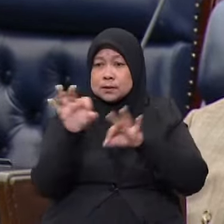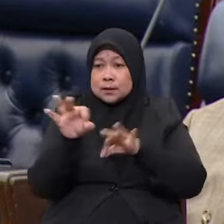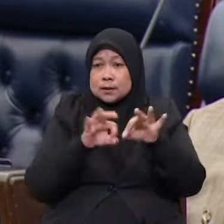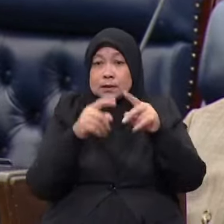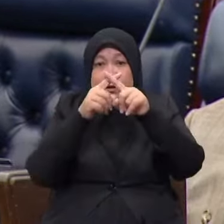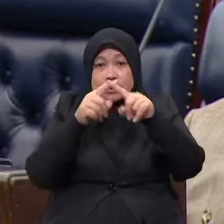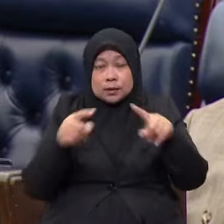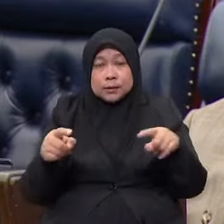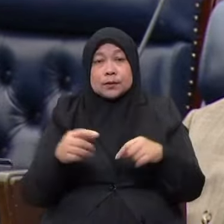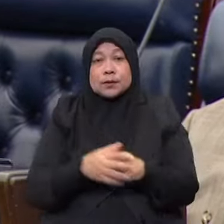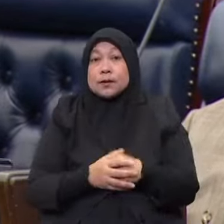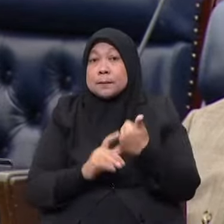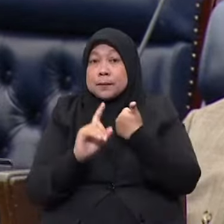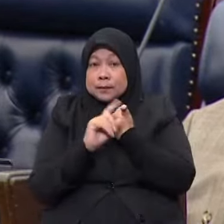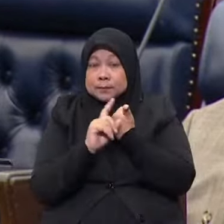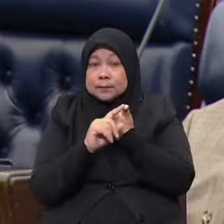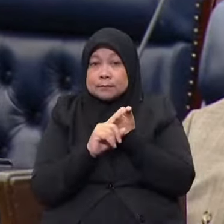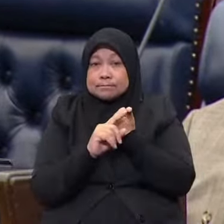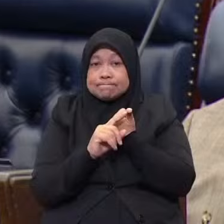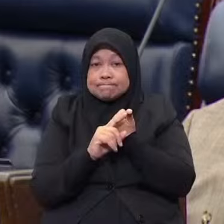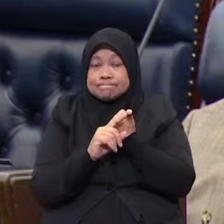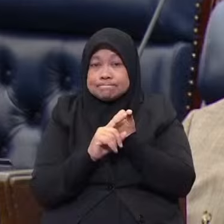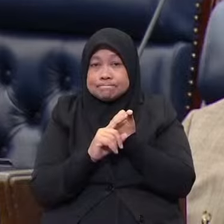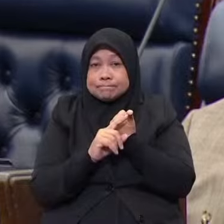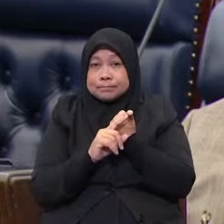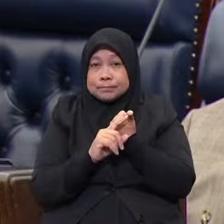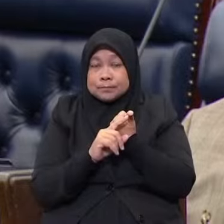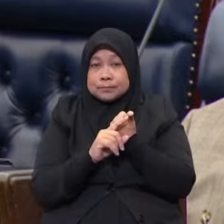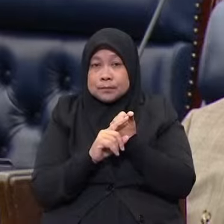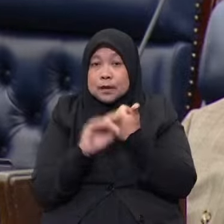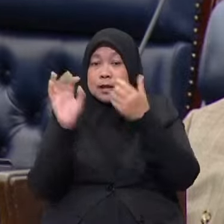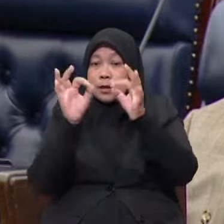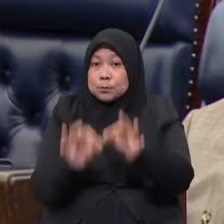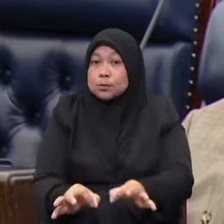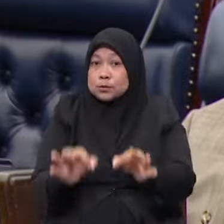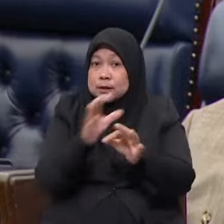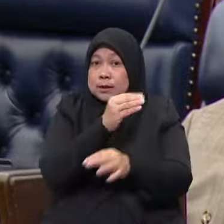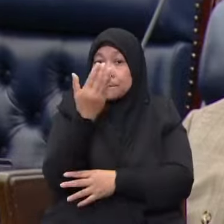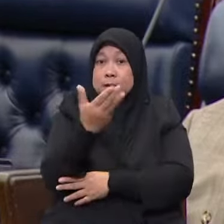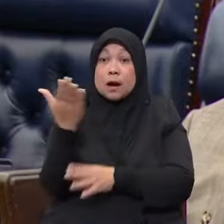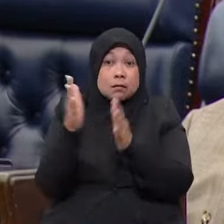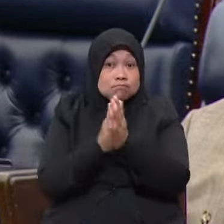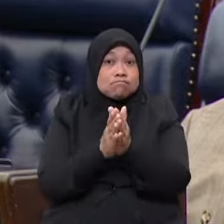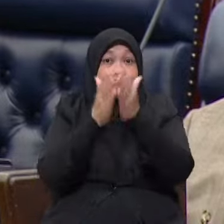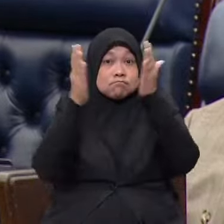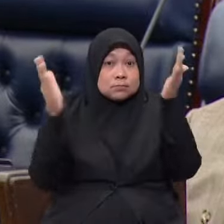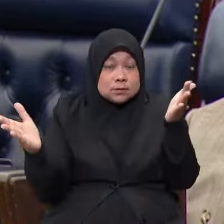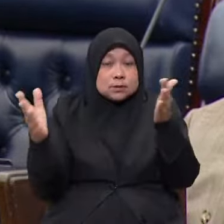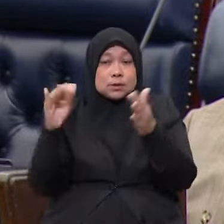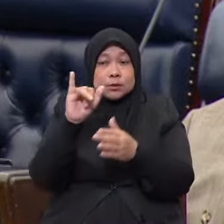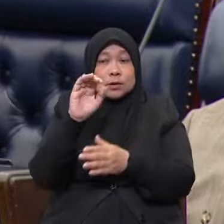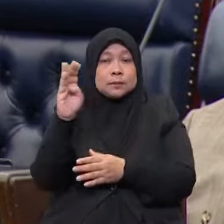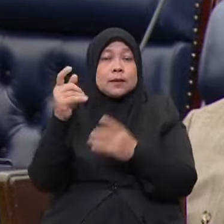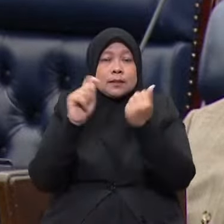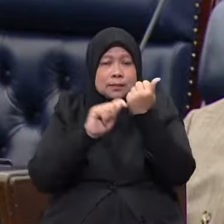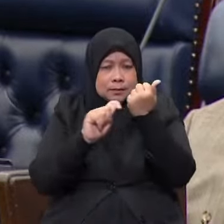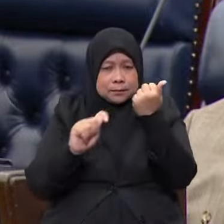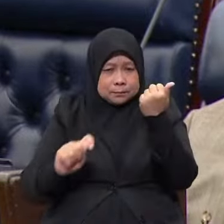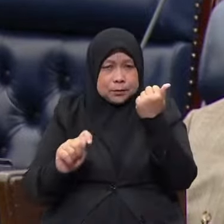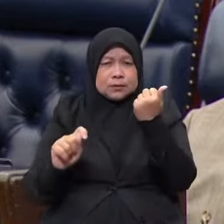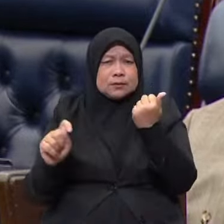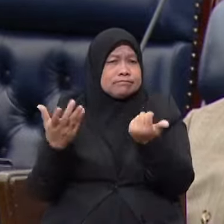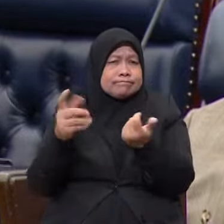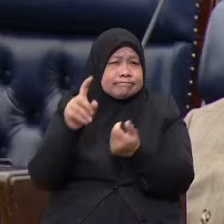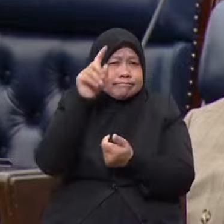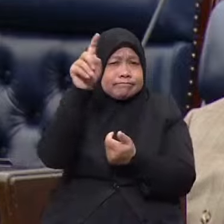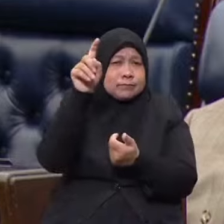Dewan Mulia ini. Yang pertama, ini suatu keputusan dan perkara yang besar Yang Amat Berhormat Tambun.